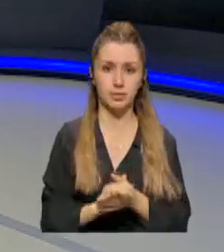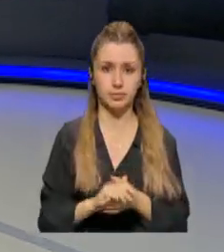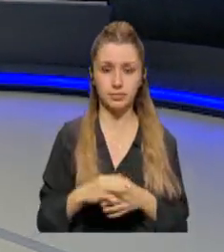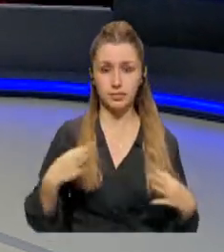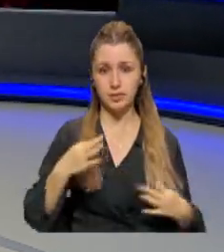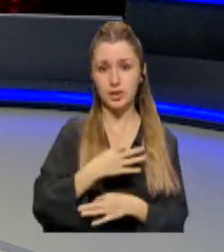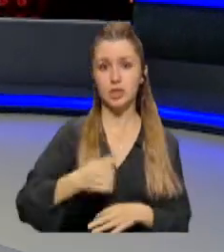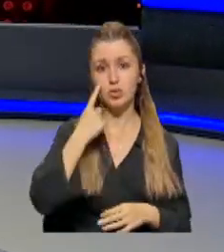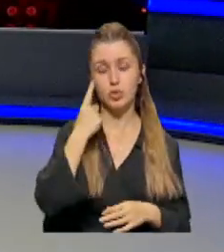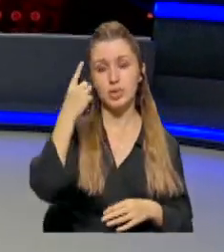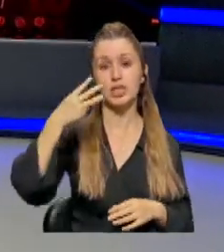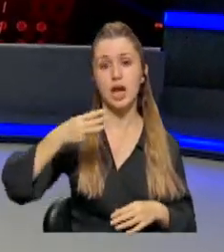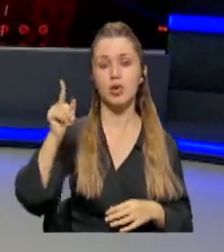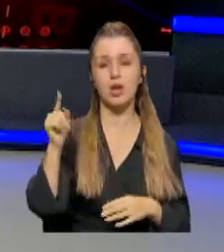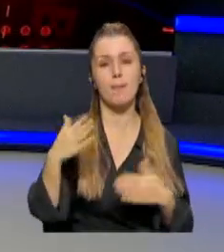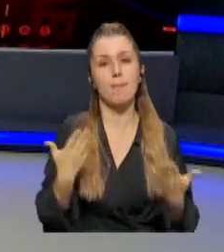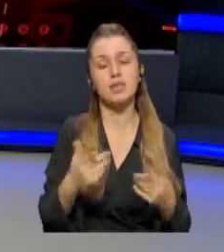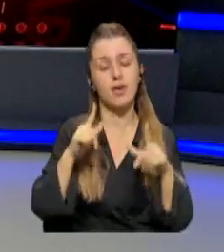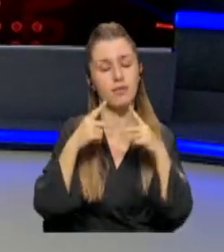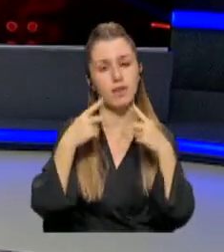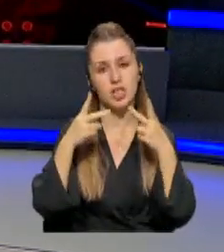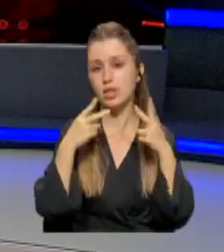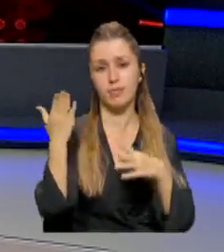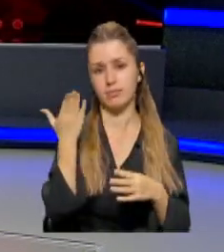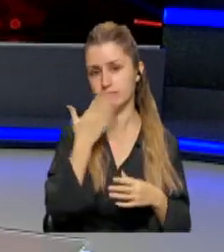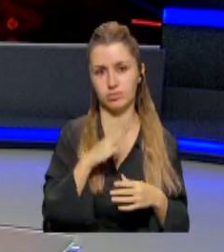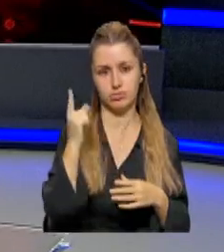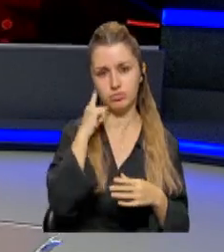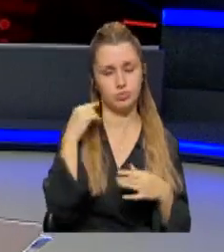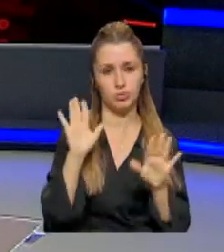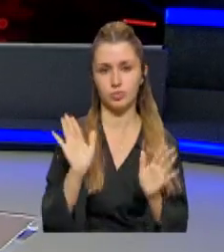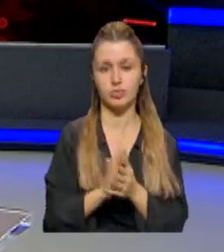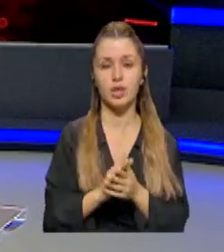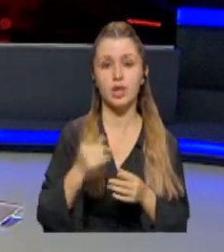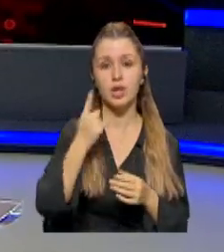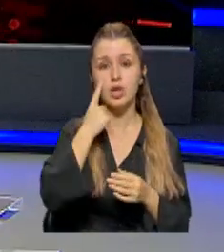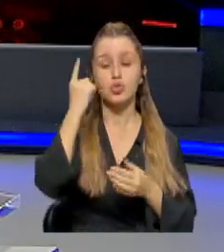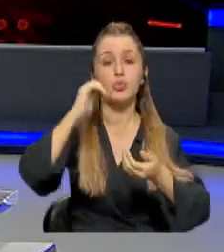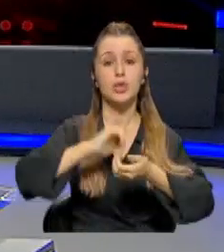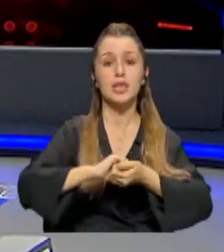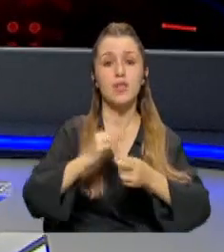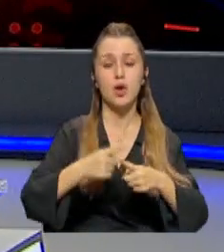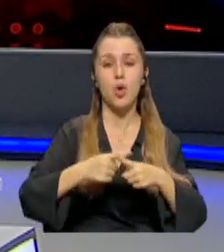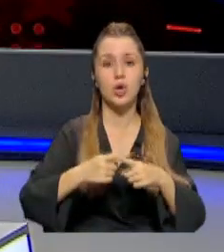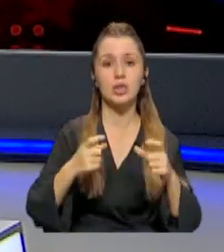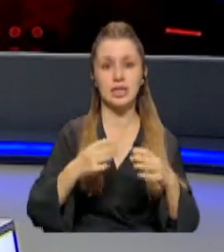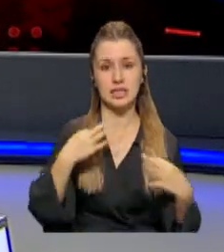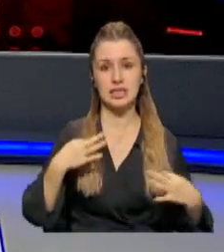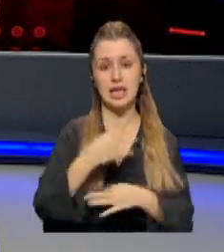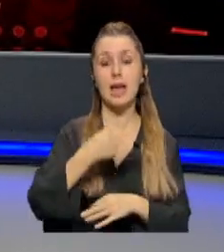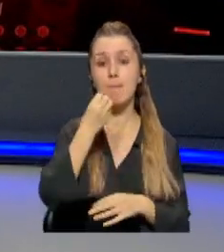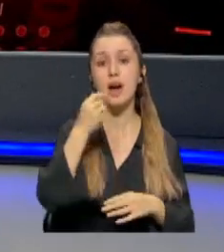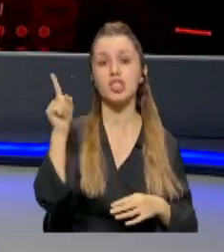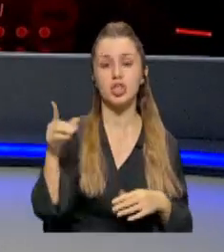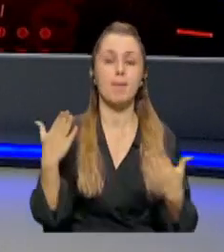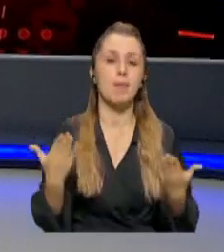Sayın Cumhurbaşkanı Erdoğan'dan maalesef bir açıklama henüz daha duyamadık. Cumhur İttifakı ortağı Sayın Devlet